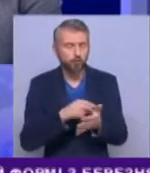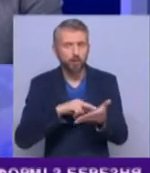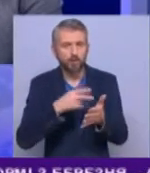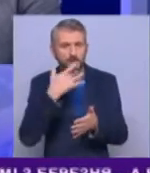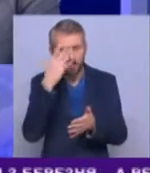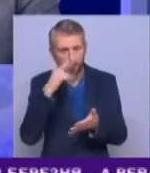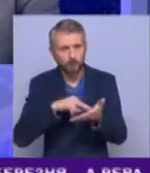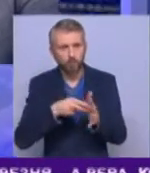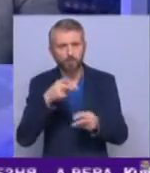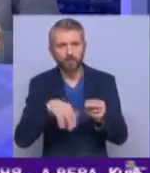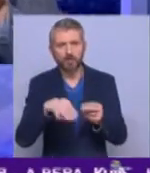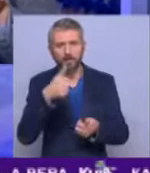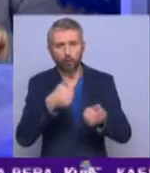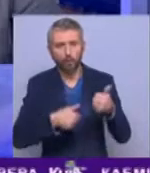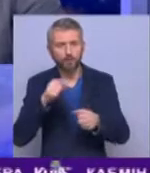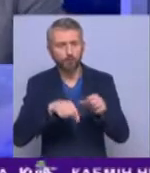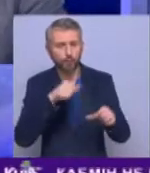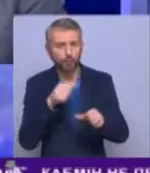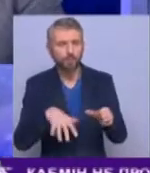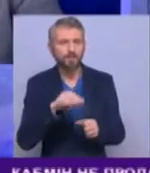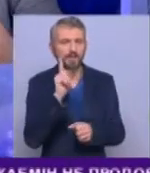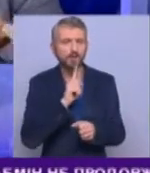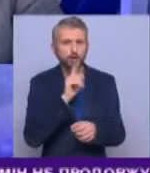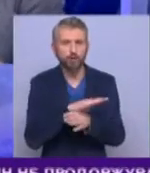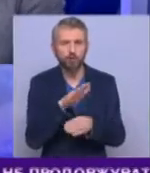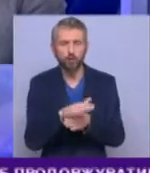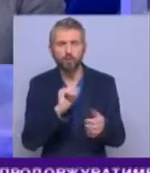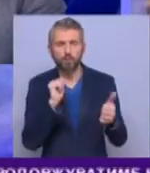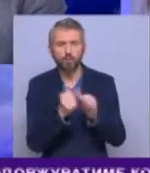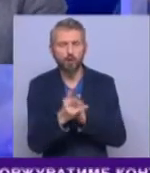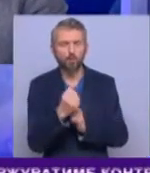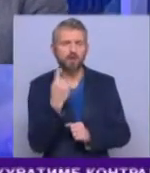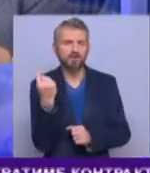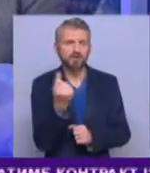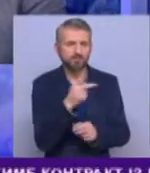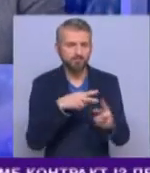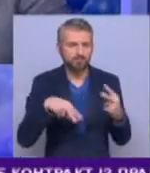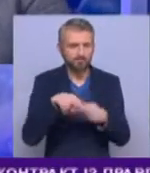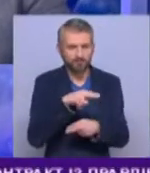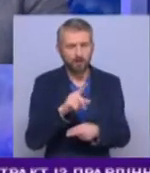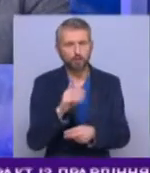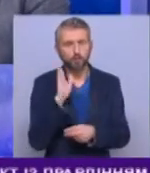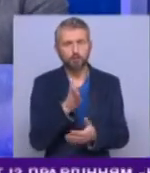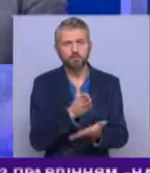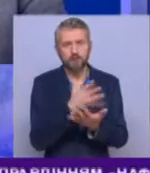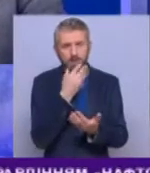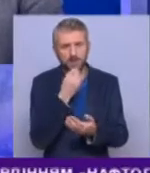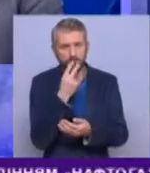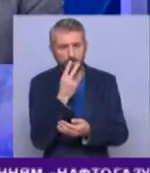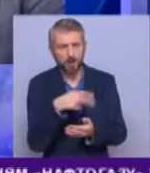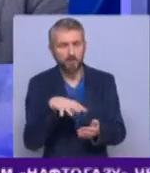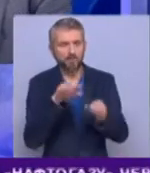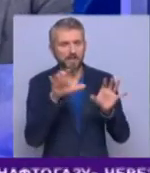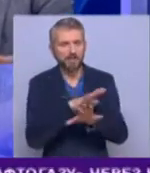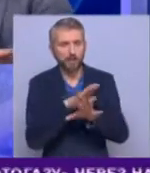всі конкурси, да, в цьому році. Всі тимчасові споруди поміняють на єдиний архетип, які будуть мати естетичний вигляд. Всі